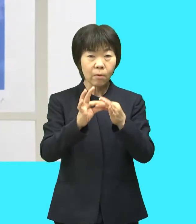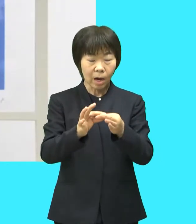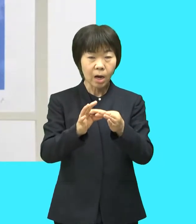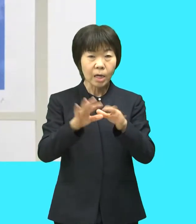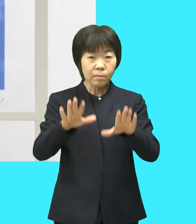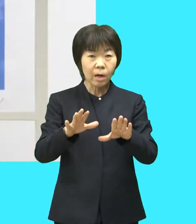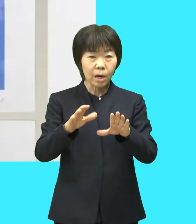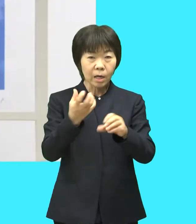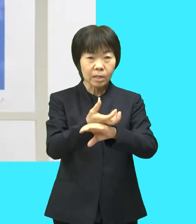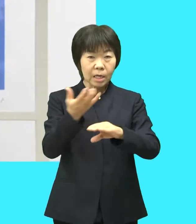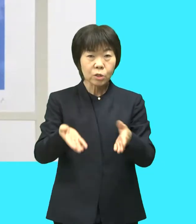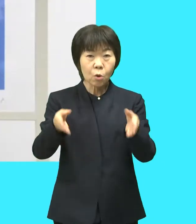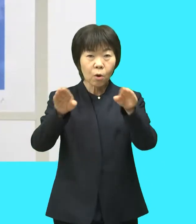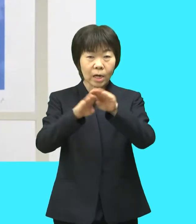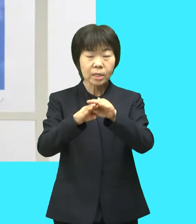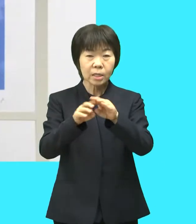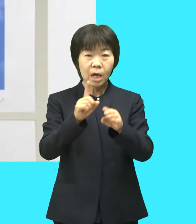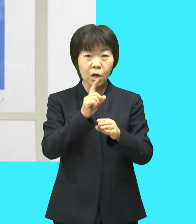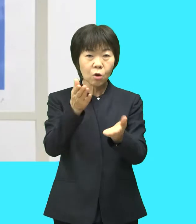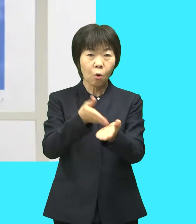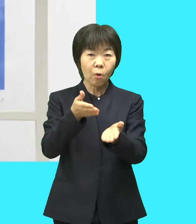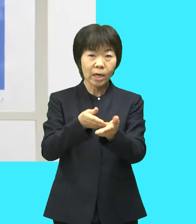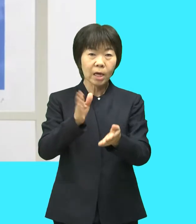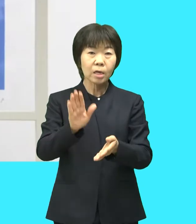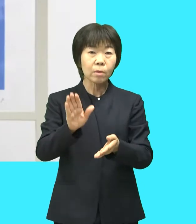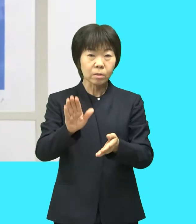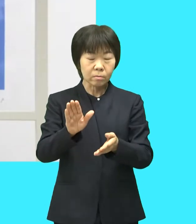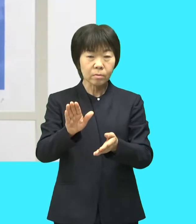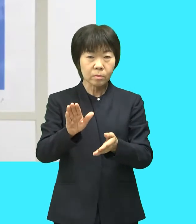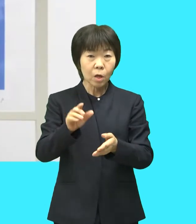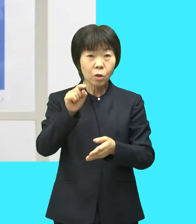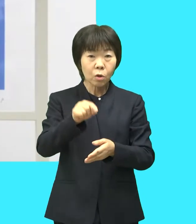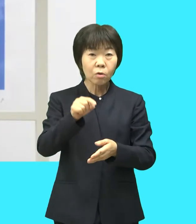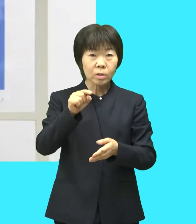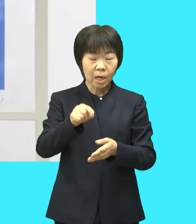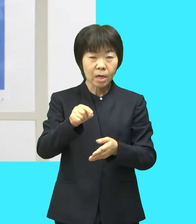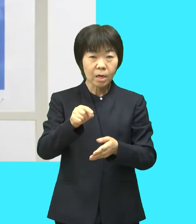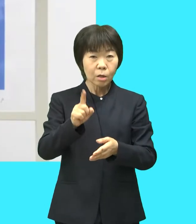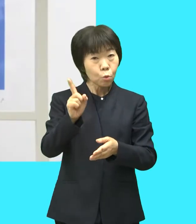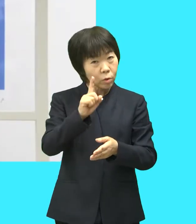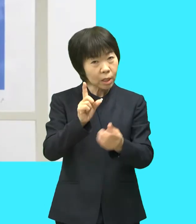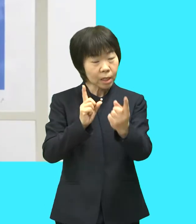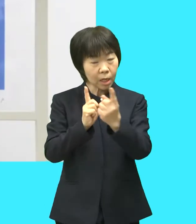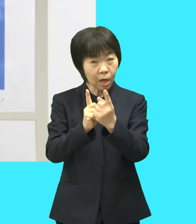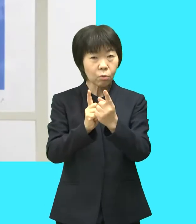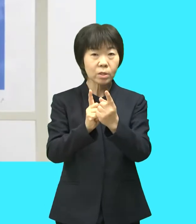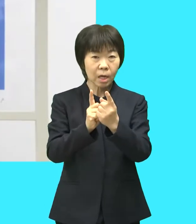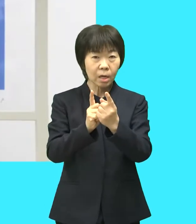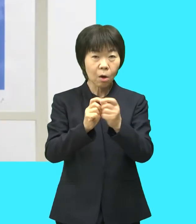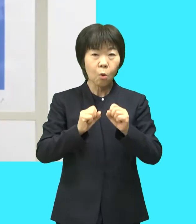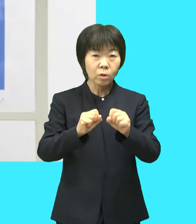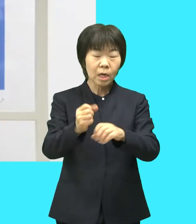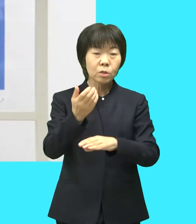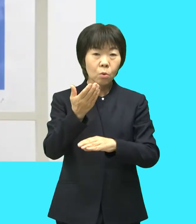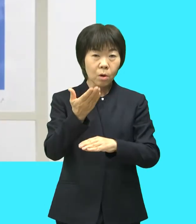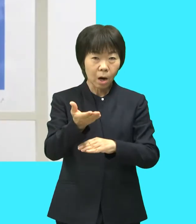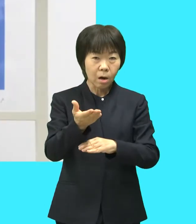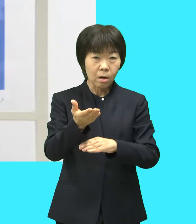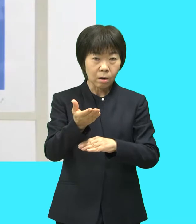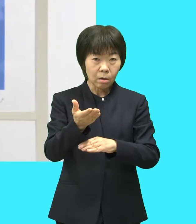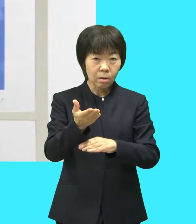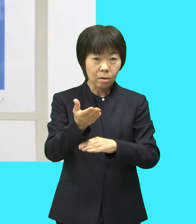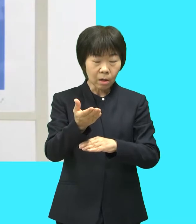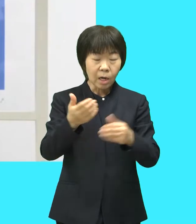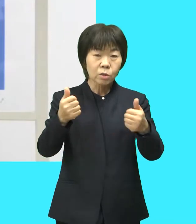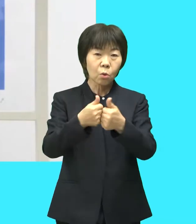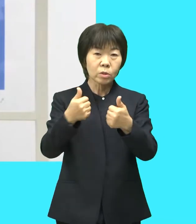館において講演をしていただいております。したがってそこでですね、どういった対応で行うか、またそれぞ